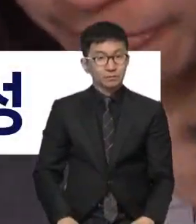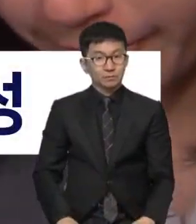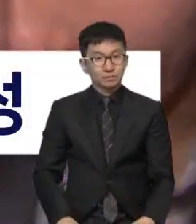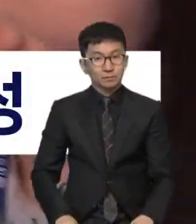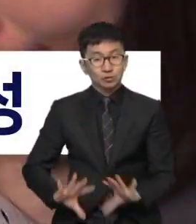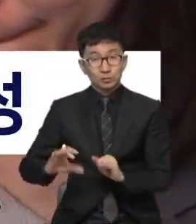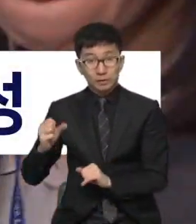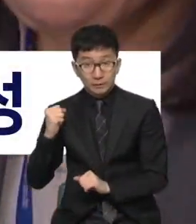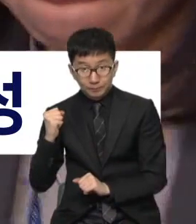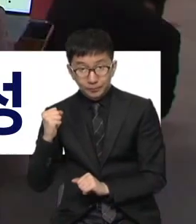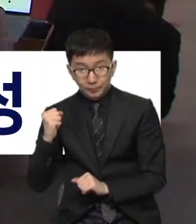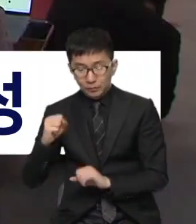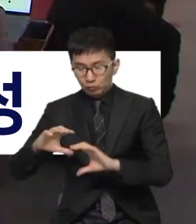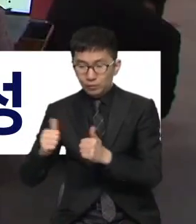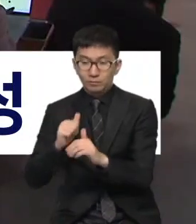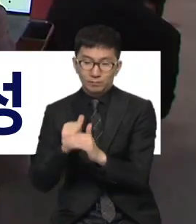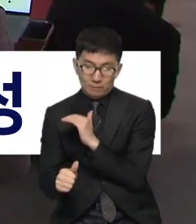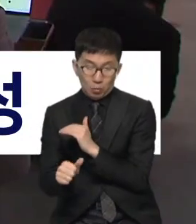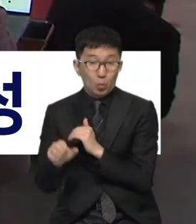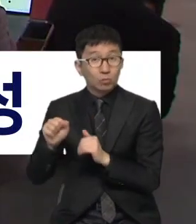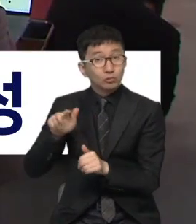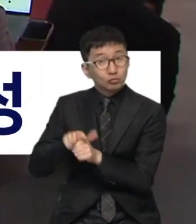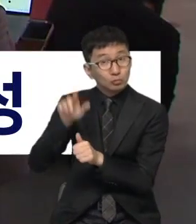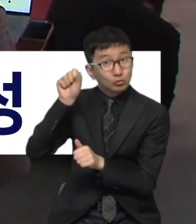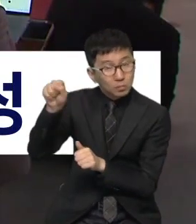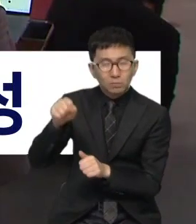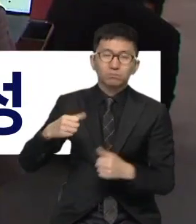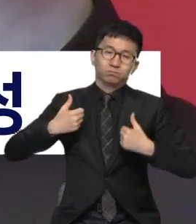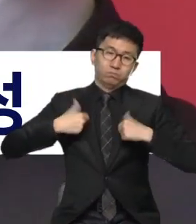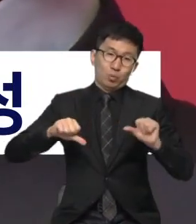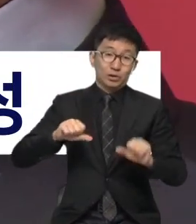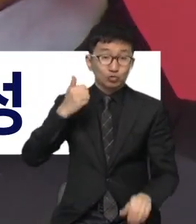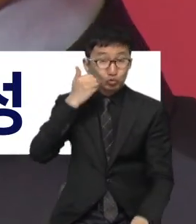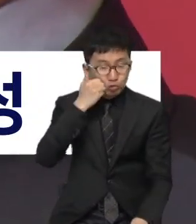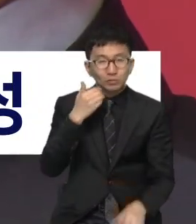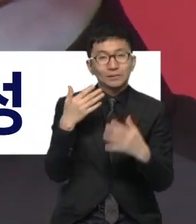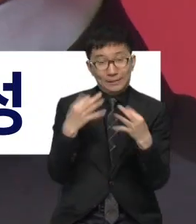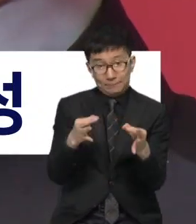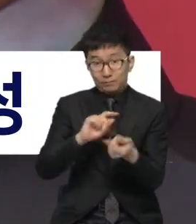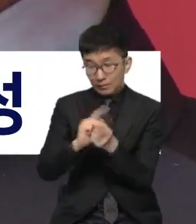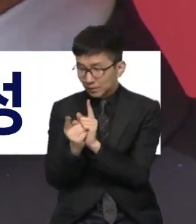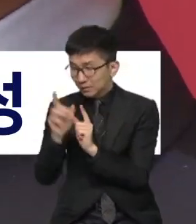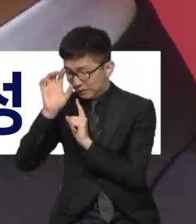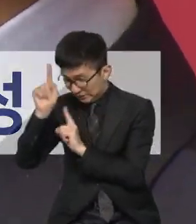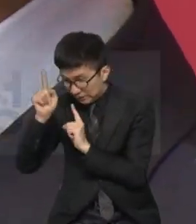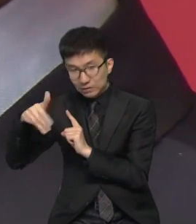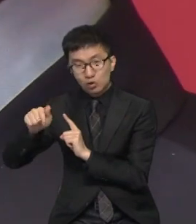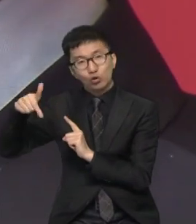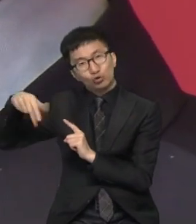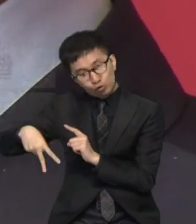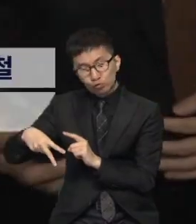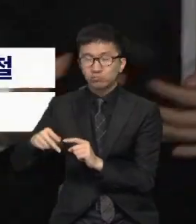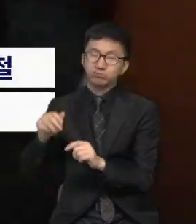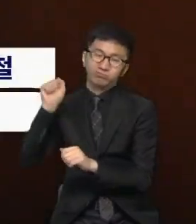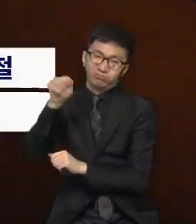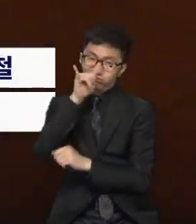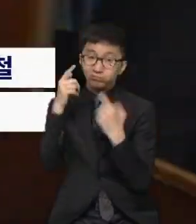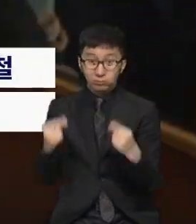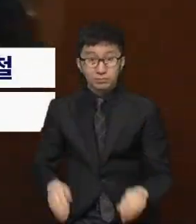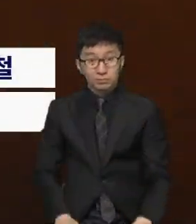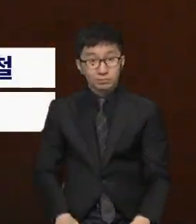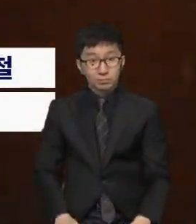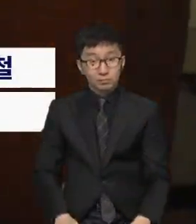김도읍 의원이 불출마를 선언하면서 친윤 핵심 이철규 의원의 단독 출마 가능성이 커지고 있습니다. 이 의원이 공식 출마